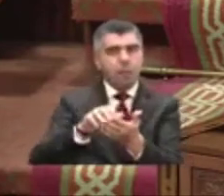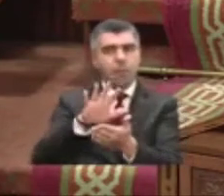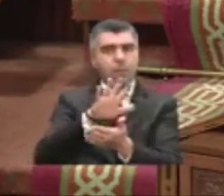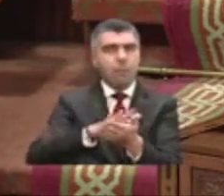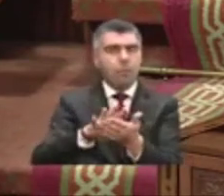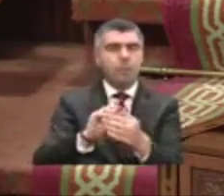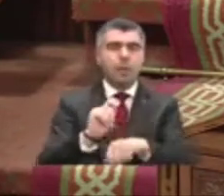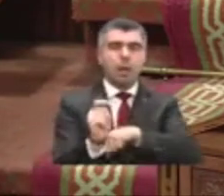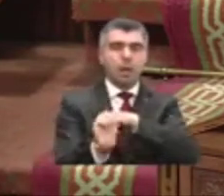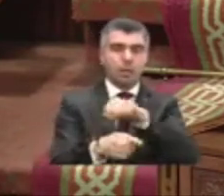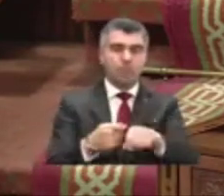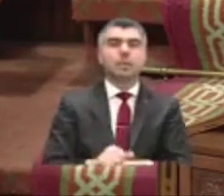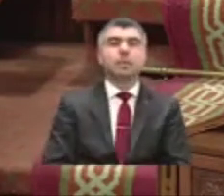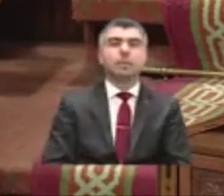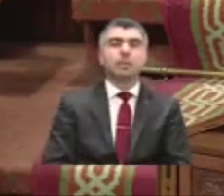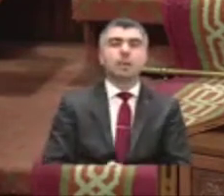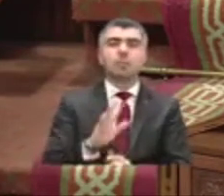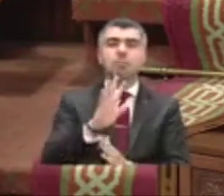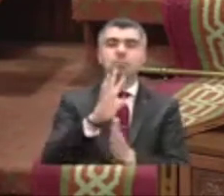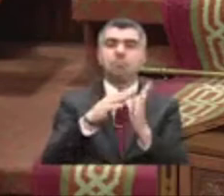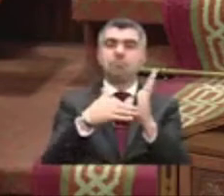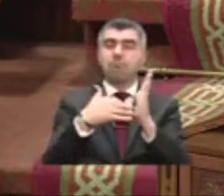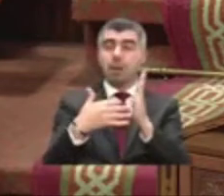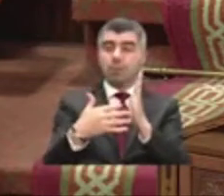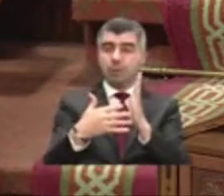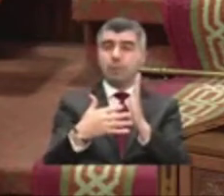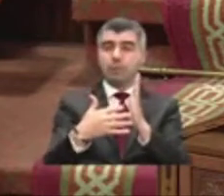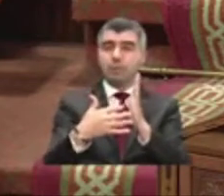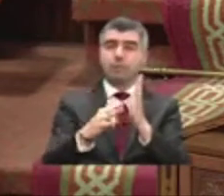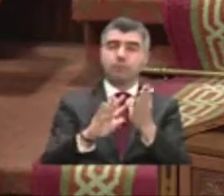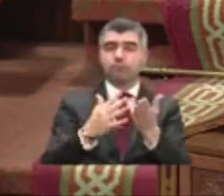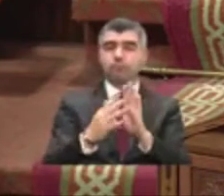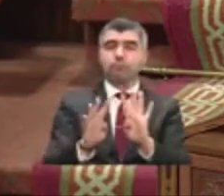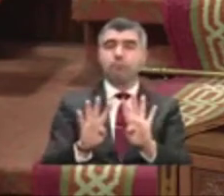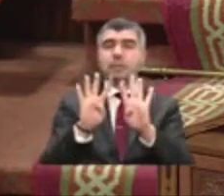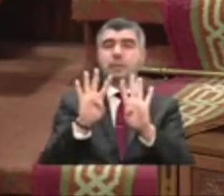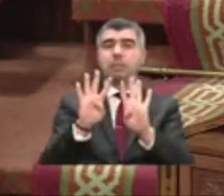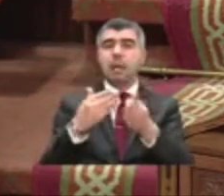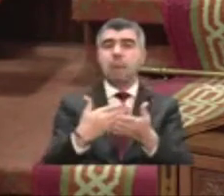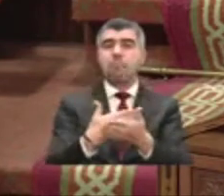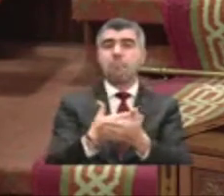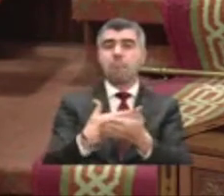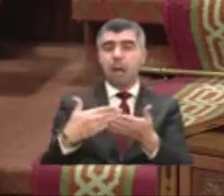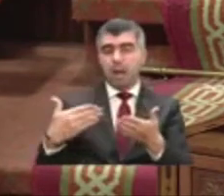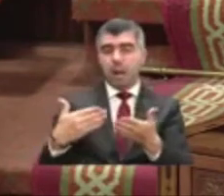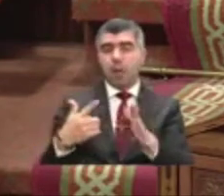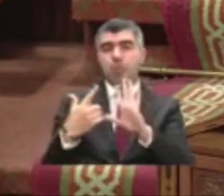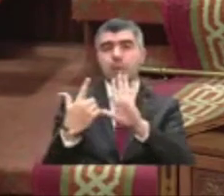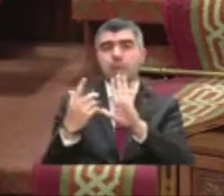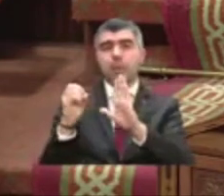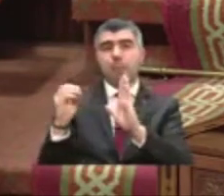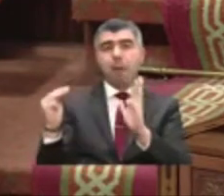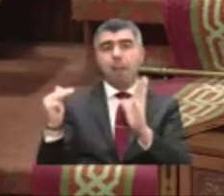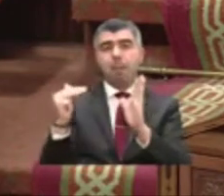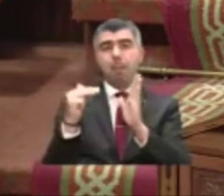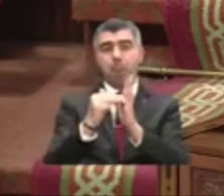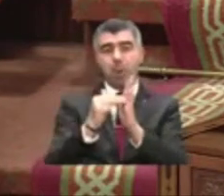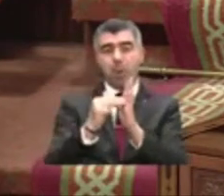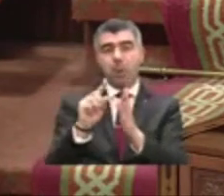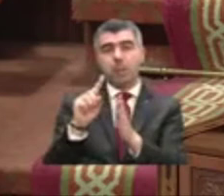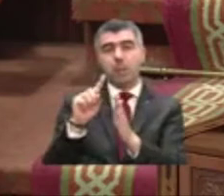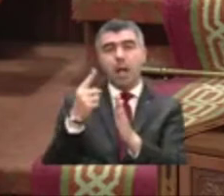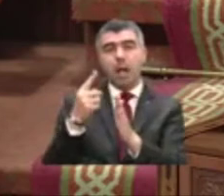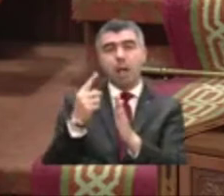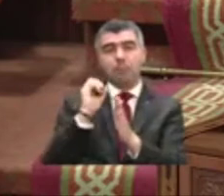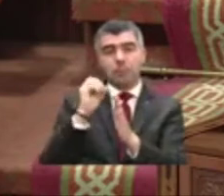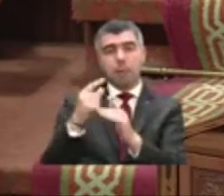القروي. هذا البرنامج فيه واحد 8 مليار و700 مليون درهم لتعميم ولوج الماء الصالح للشرب